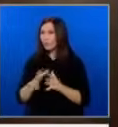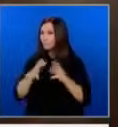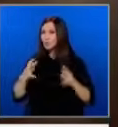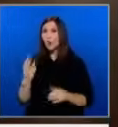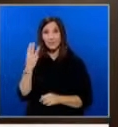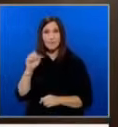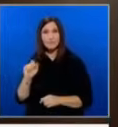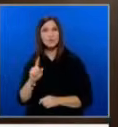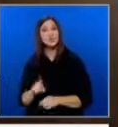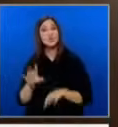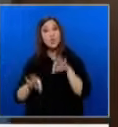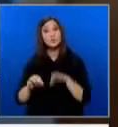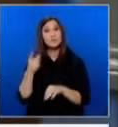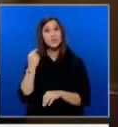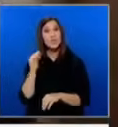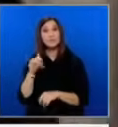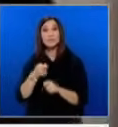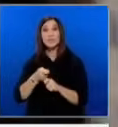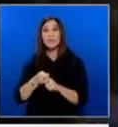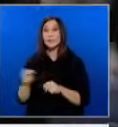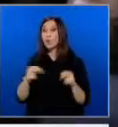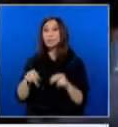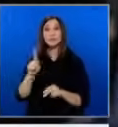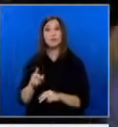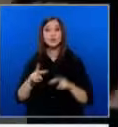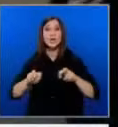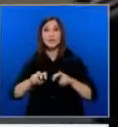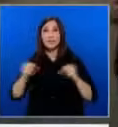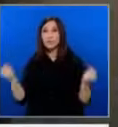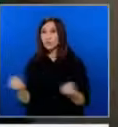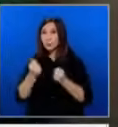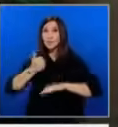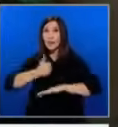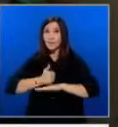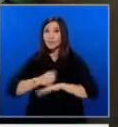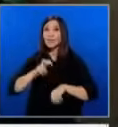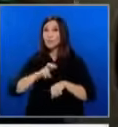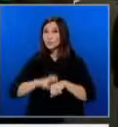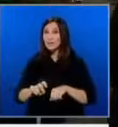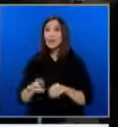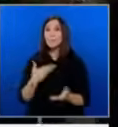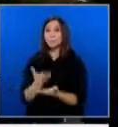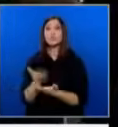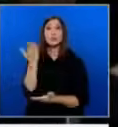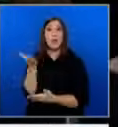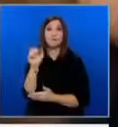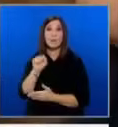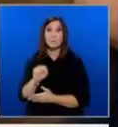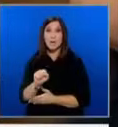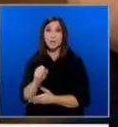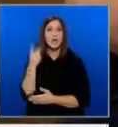мнозинство от три партии, с чието гласове вчера бе създадена комисията, която ще разследва дейността на кмета на Доспат, издигнат от неговата